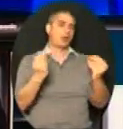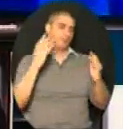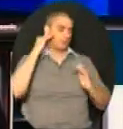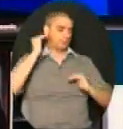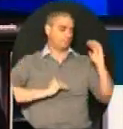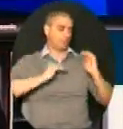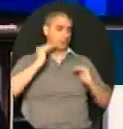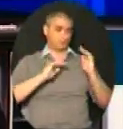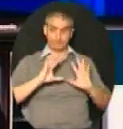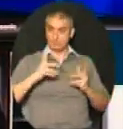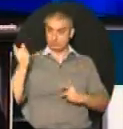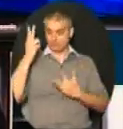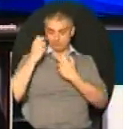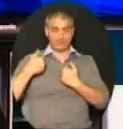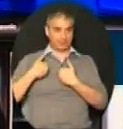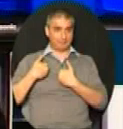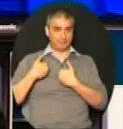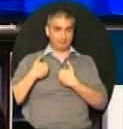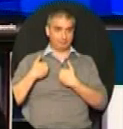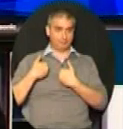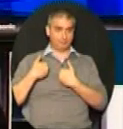פערים בין מה שמצפים